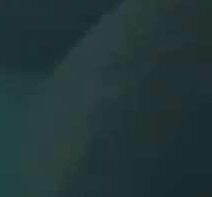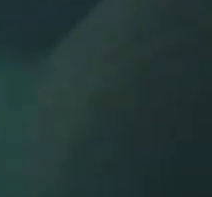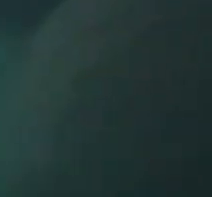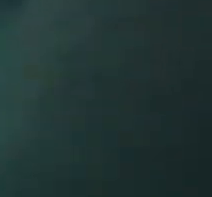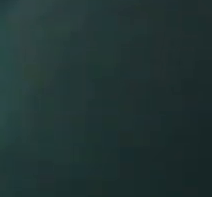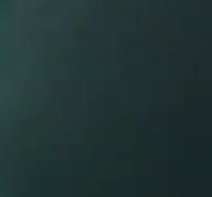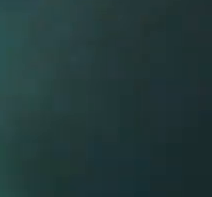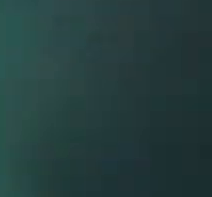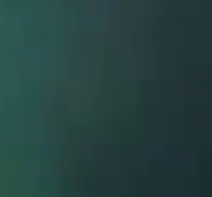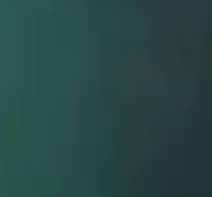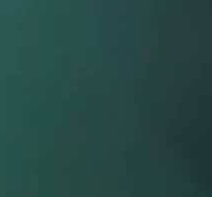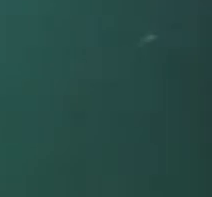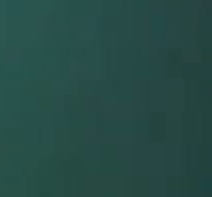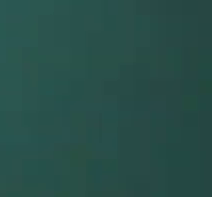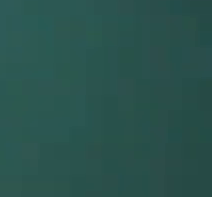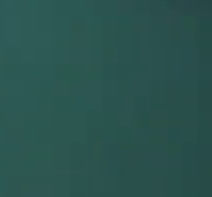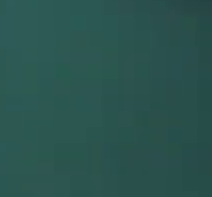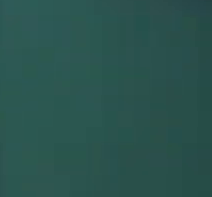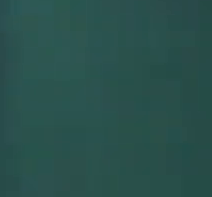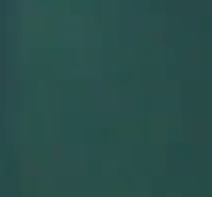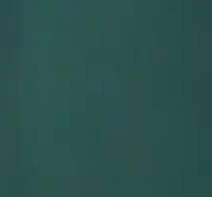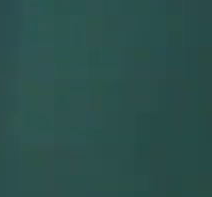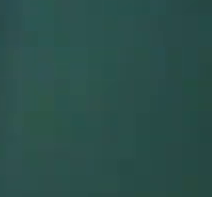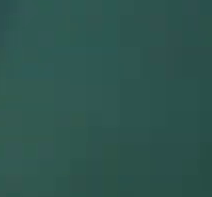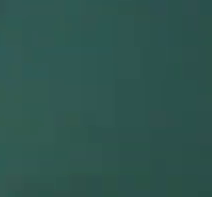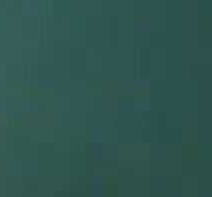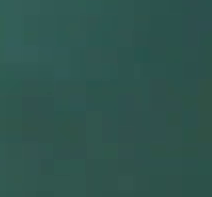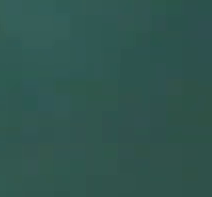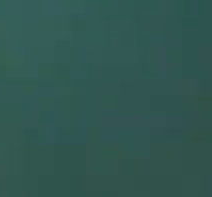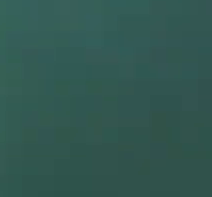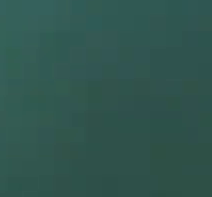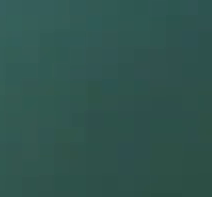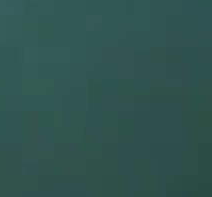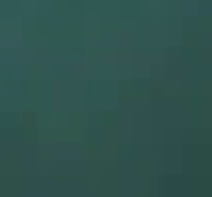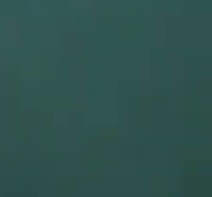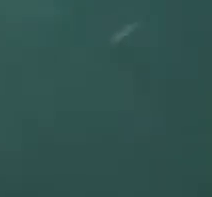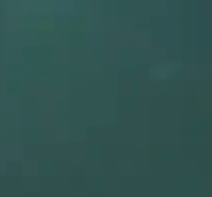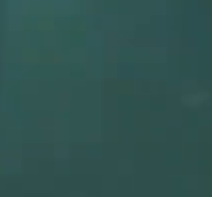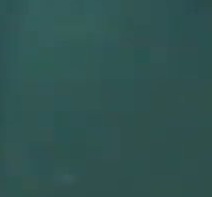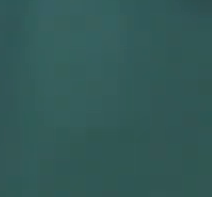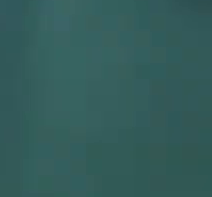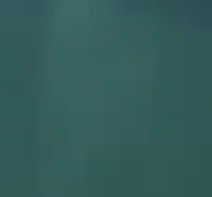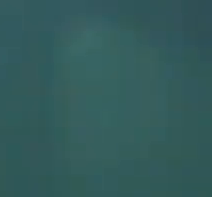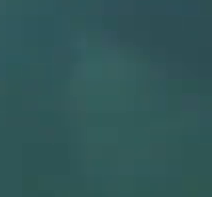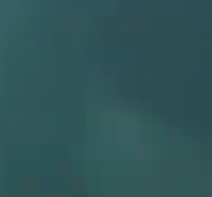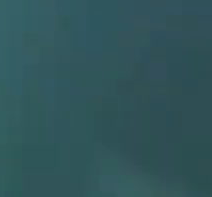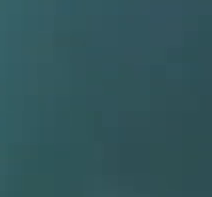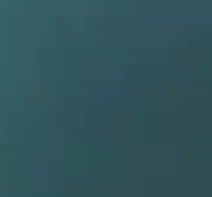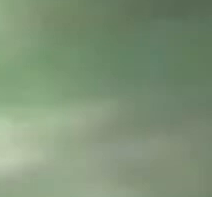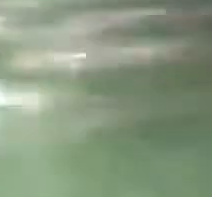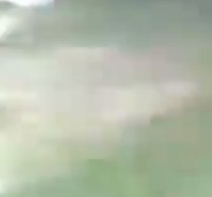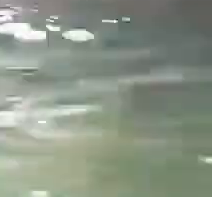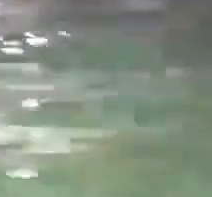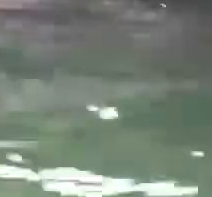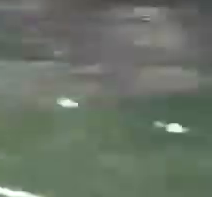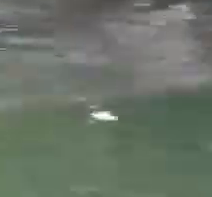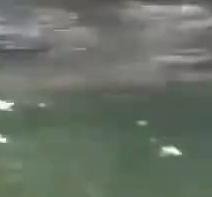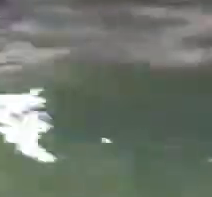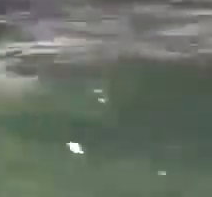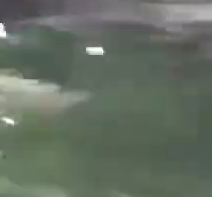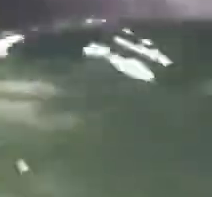hai Ayo kita berharap dan berdoa semoga